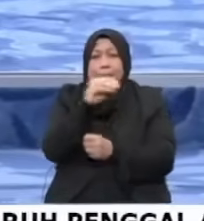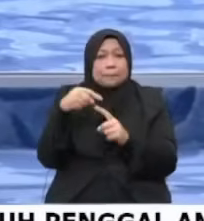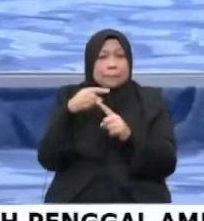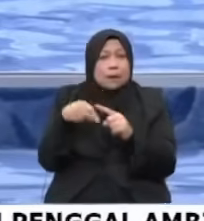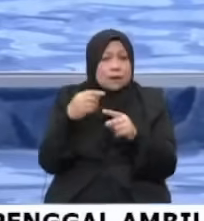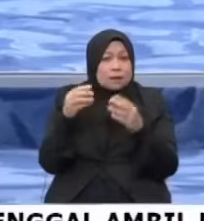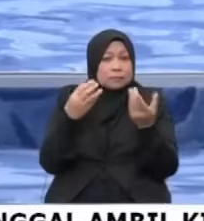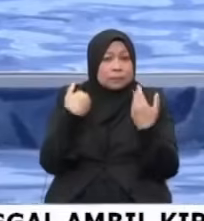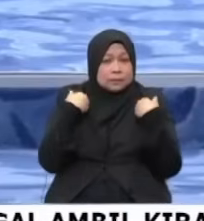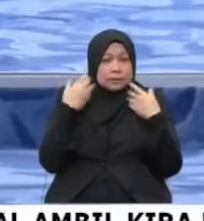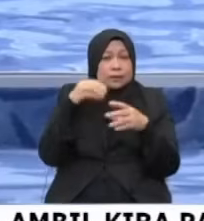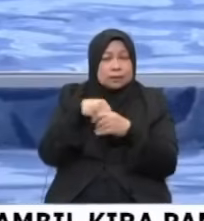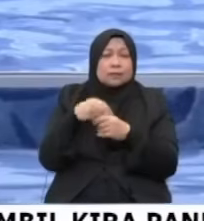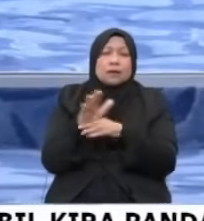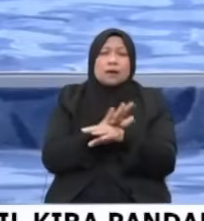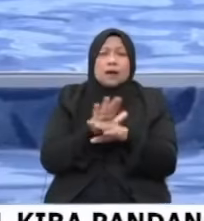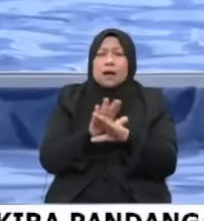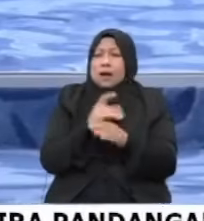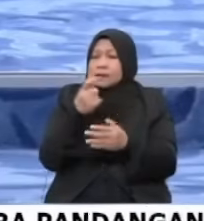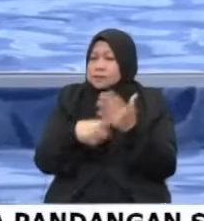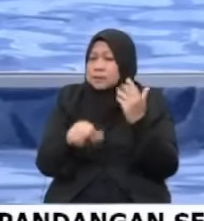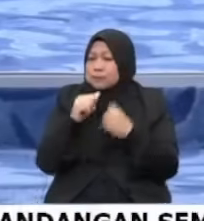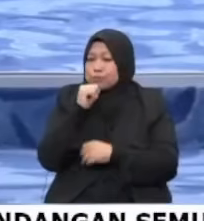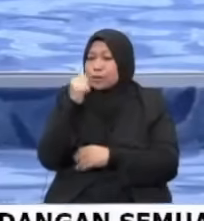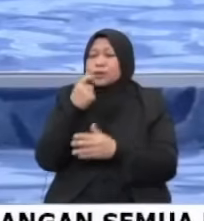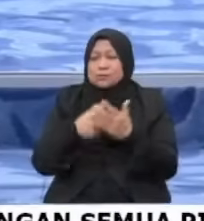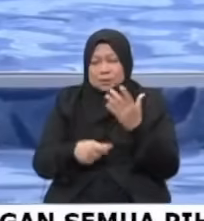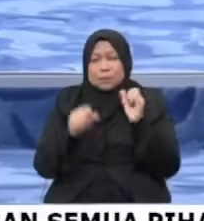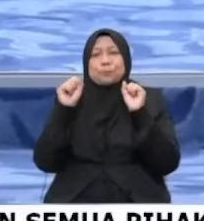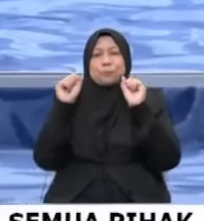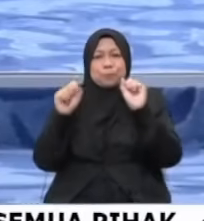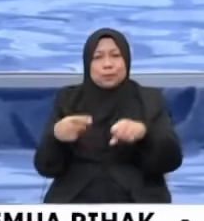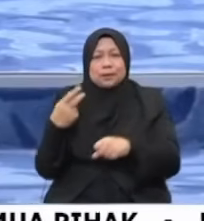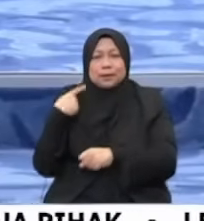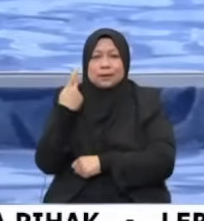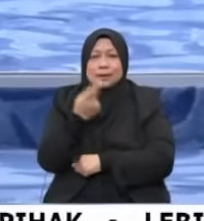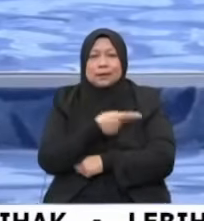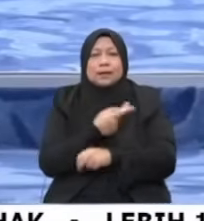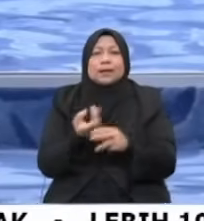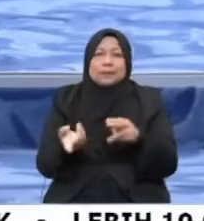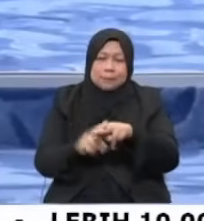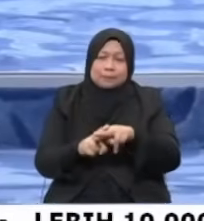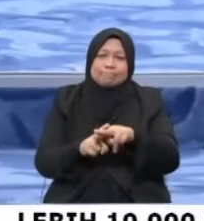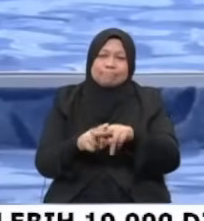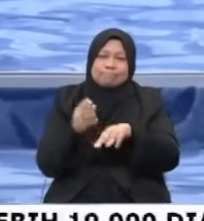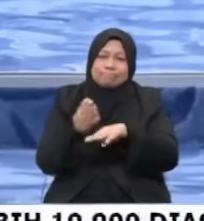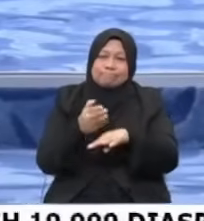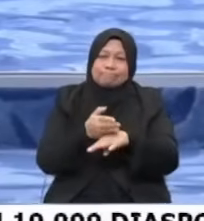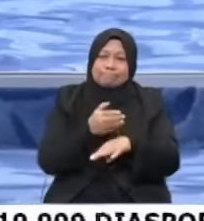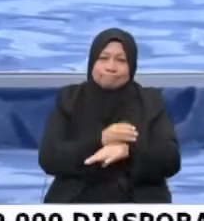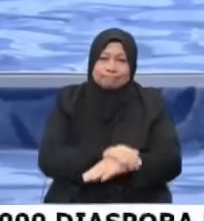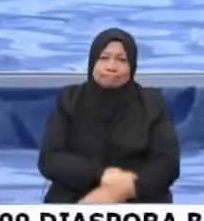domestik lebih rancak hasil bukan Cukai pun harapnya boleh dapat